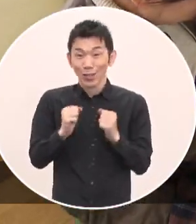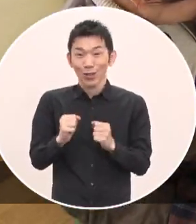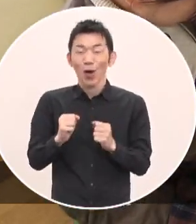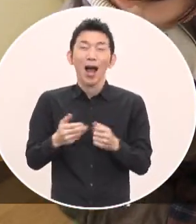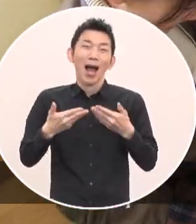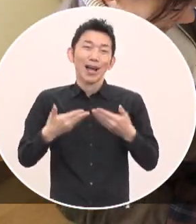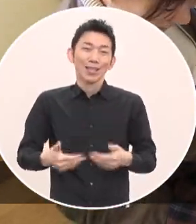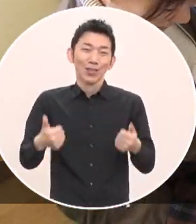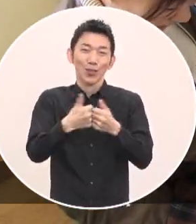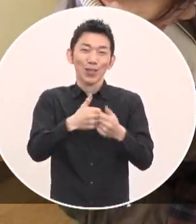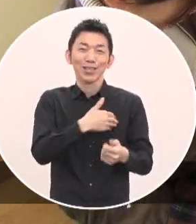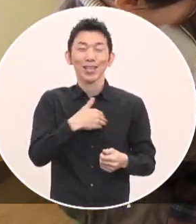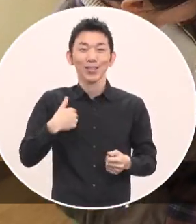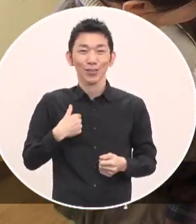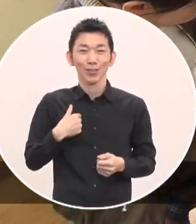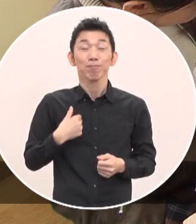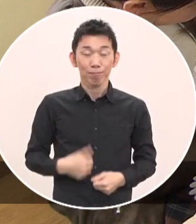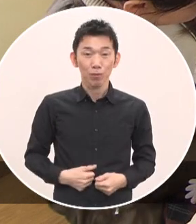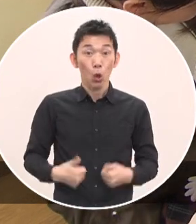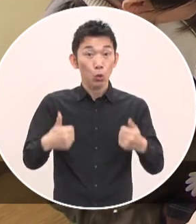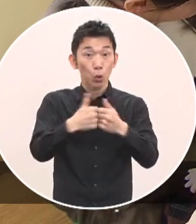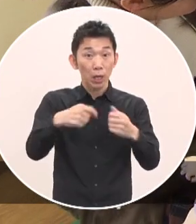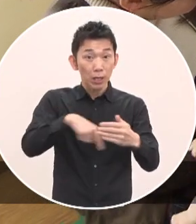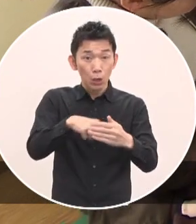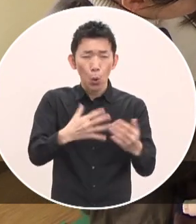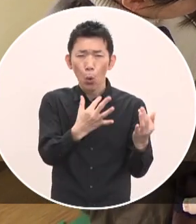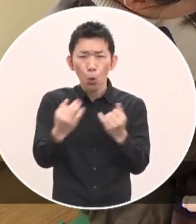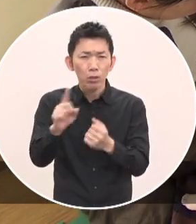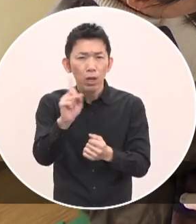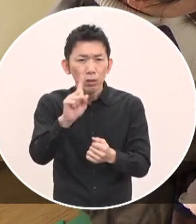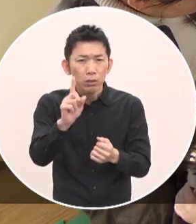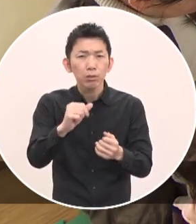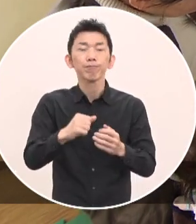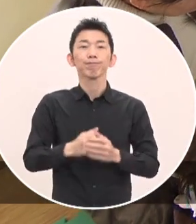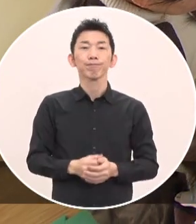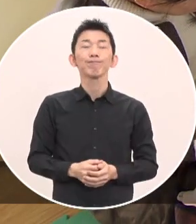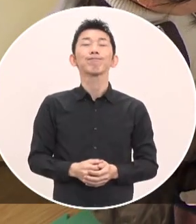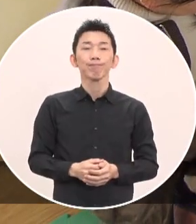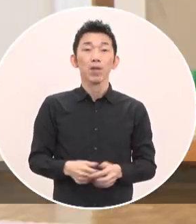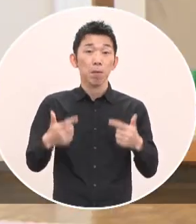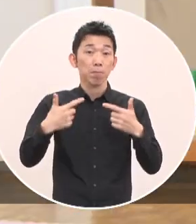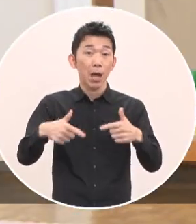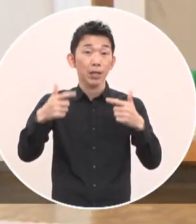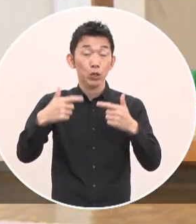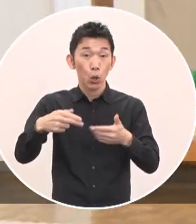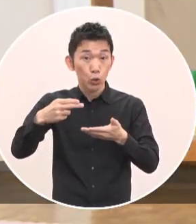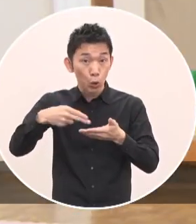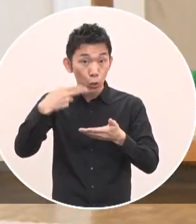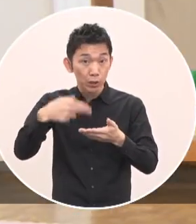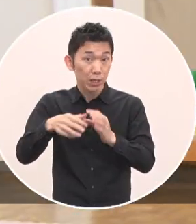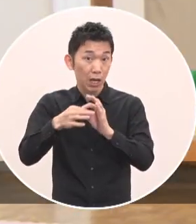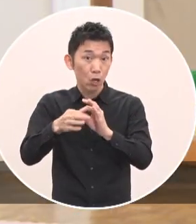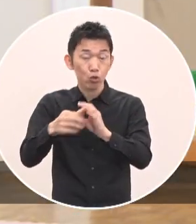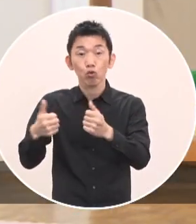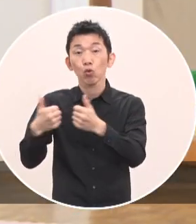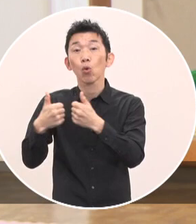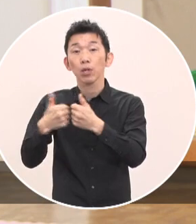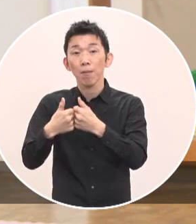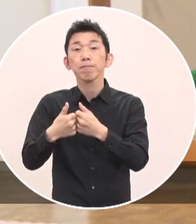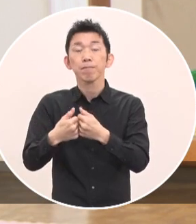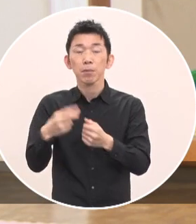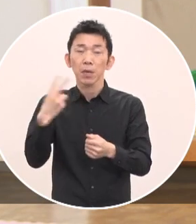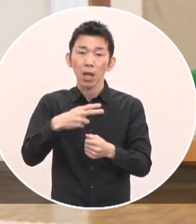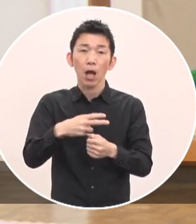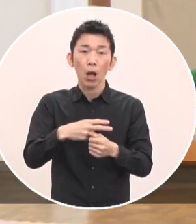ますねどのような相談内容がありますかそうですねん毎日のことですので食に関することそれからお子